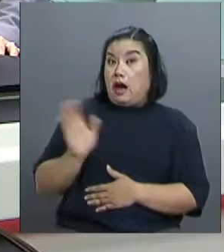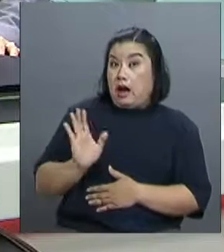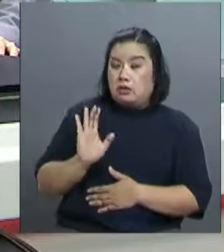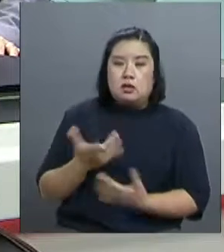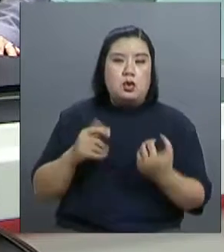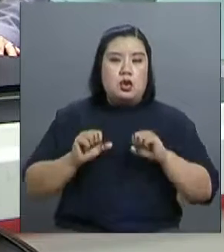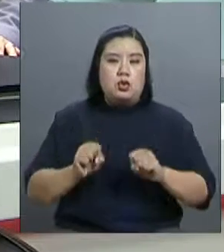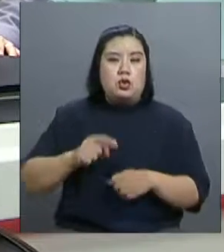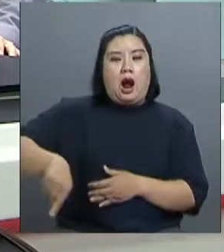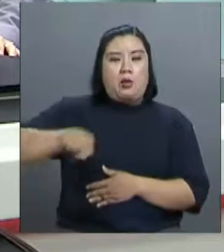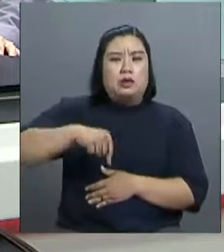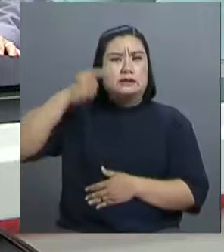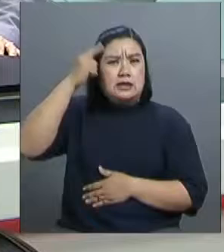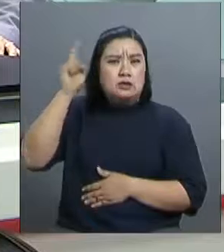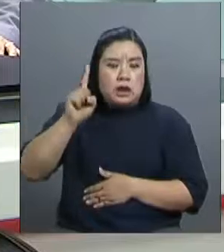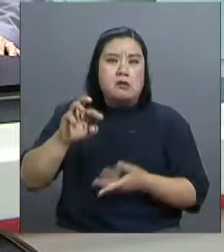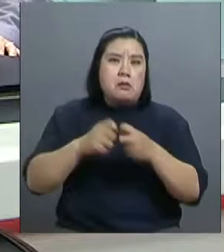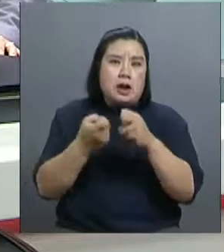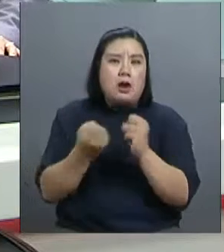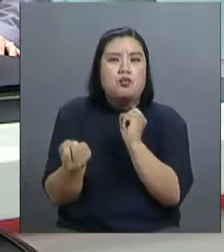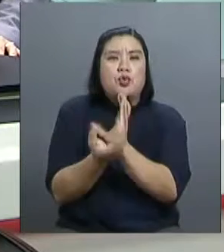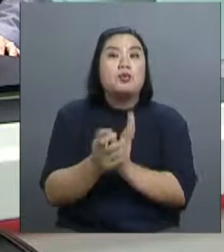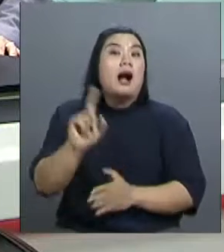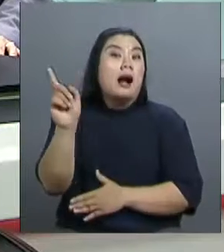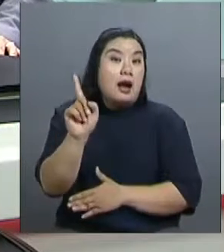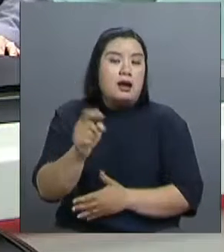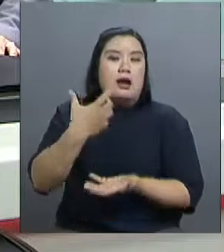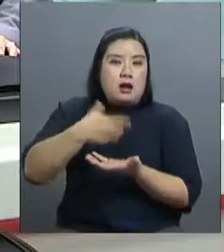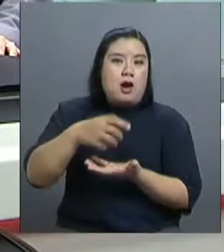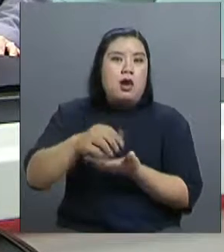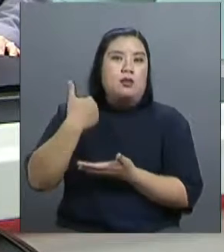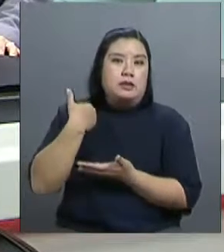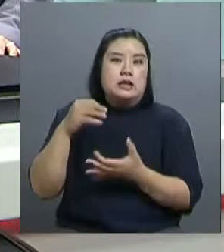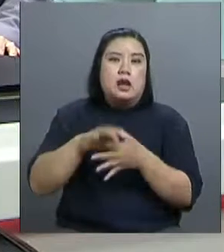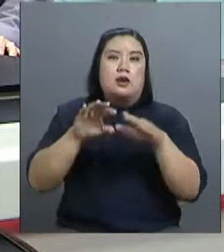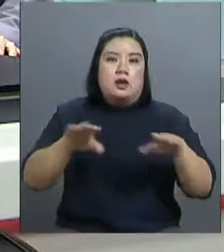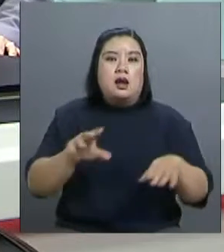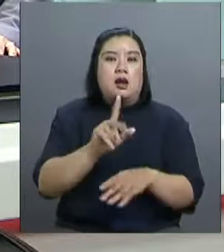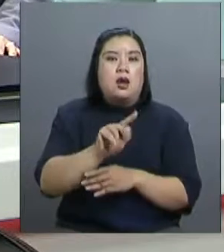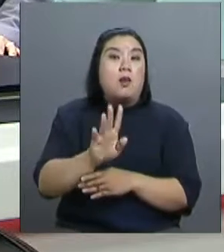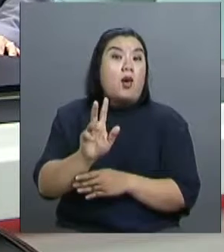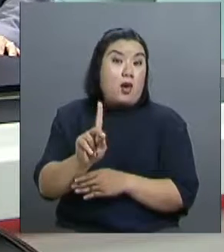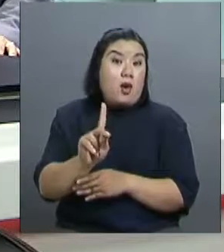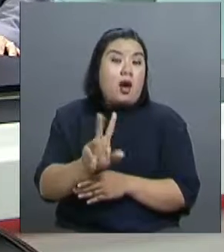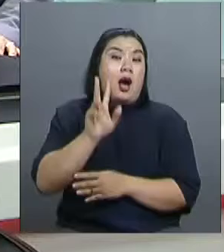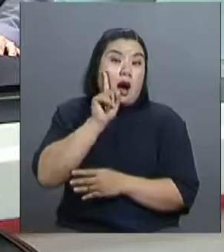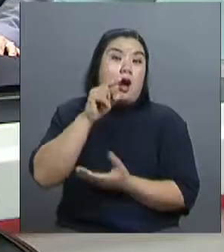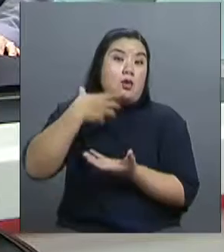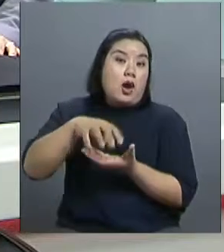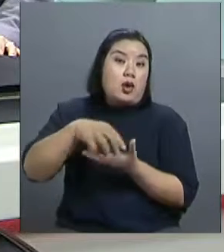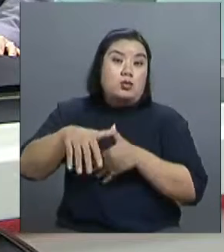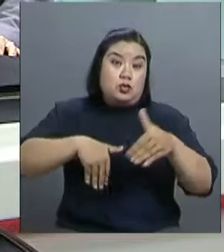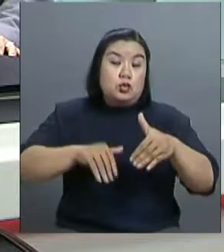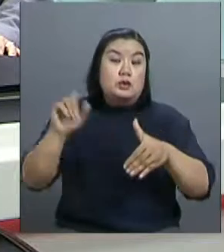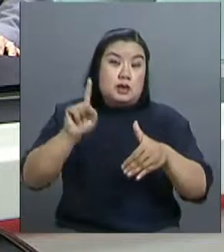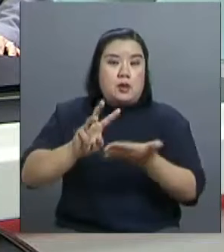ม่รู้หรือไม่ว่าพวกเขานั้นจะต้องเสียสิทธิ์อะไรบ้างติดตามการสื่อสารของน้องๆกองบก Nexi Report สำนักข่าวอ่างแก้วมห